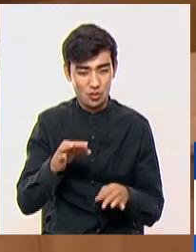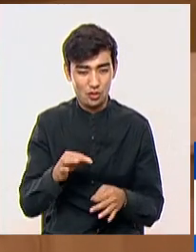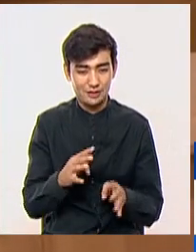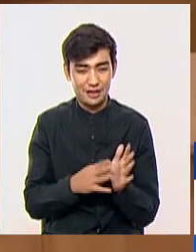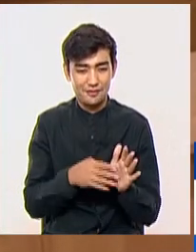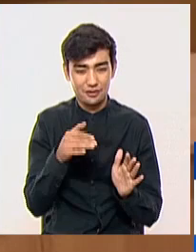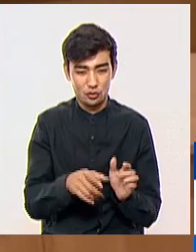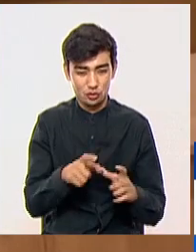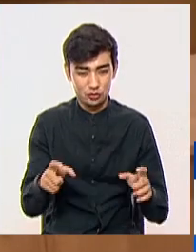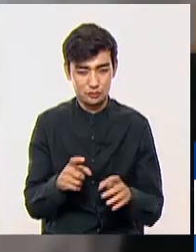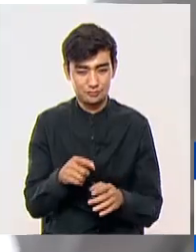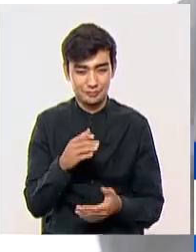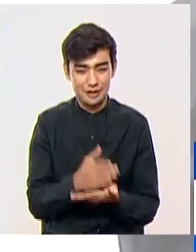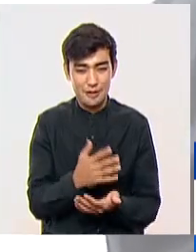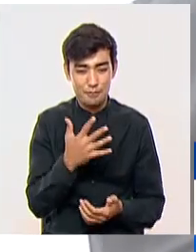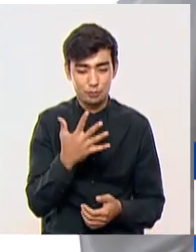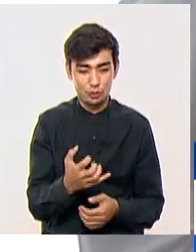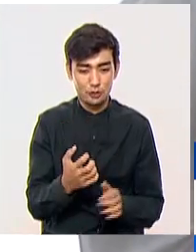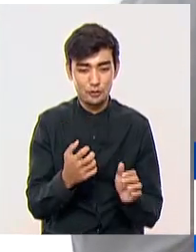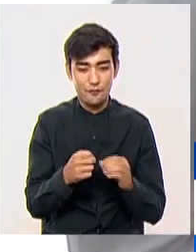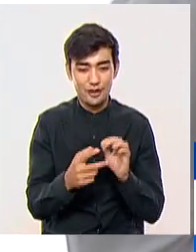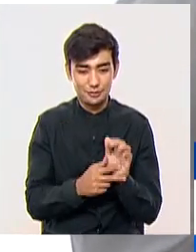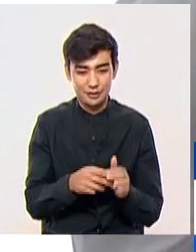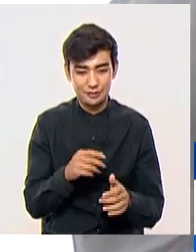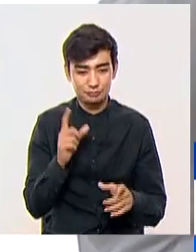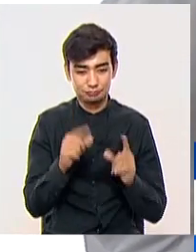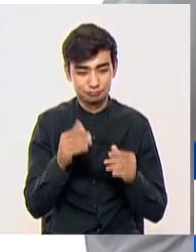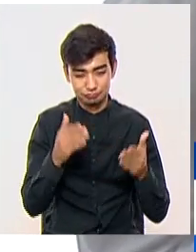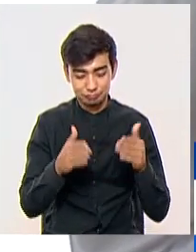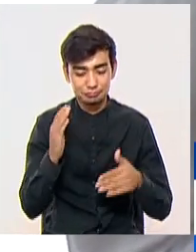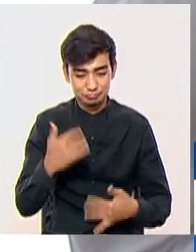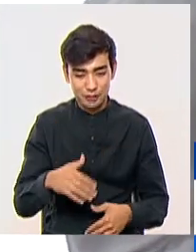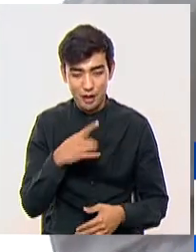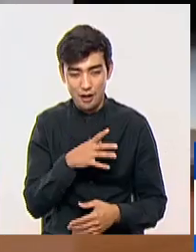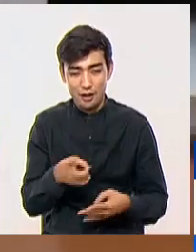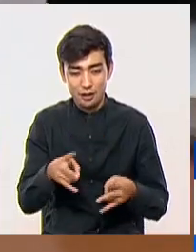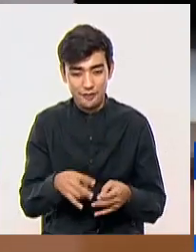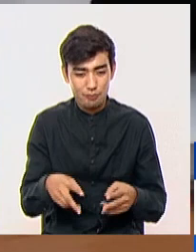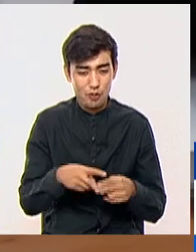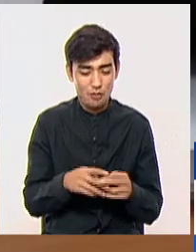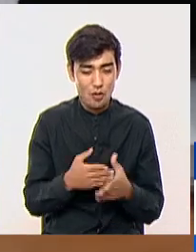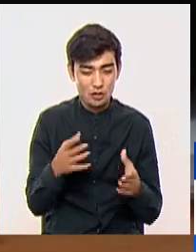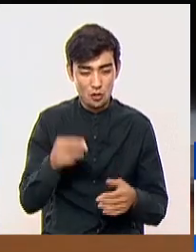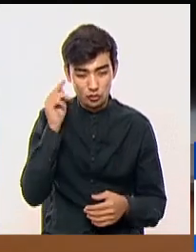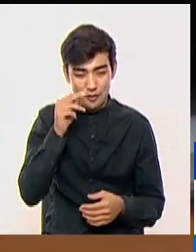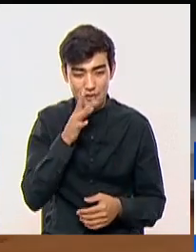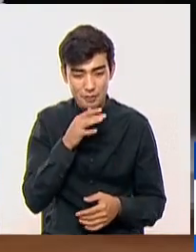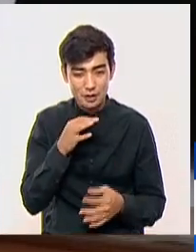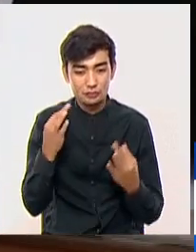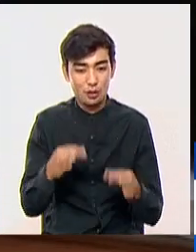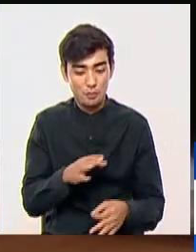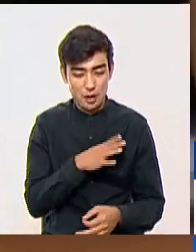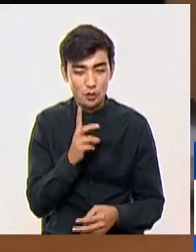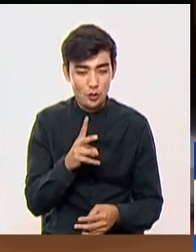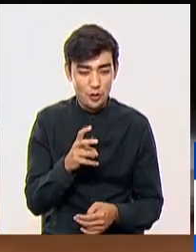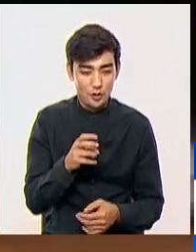9 мыңға жуық азаматтың тек 518-і ғана отан алдындағы борышын өтеуге ниет білдірген. Әскерге шақырылғандардың тең жартысы оқуына байланысты уақытша босатылса,